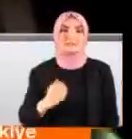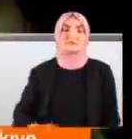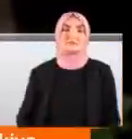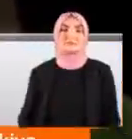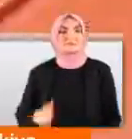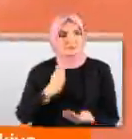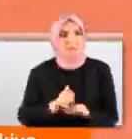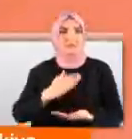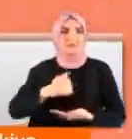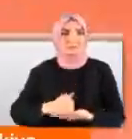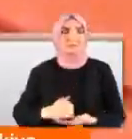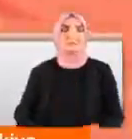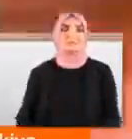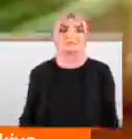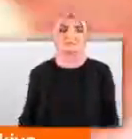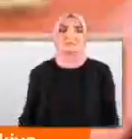keselim.